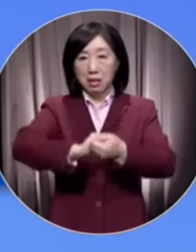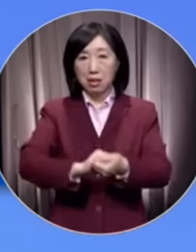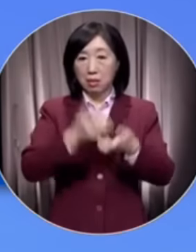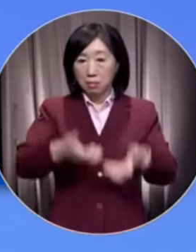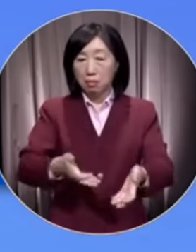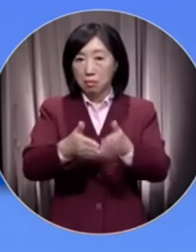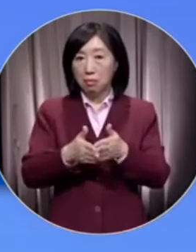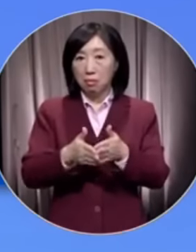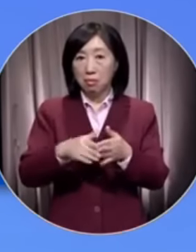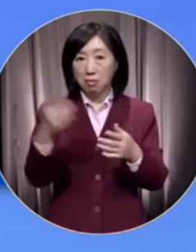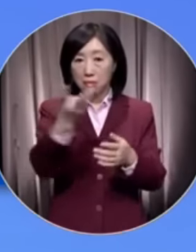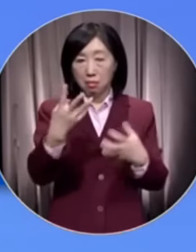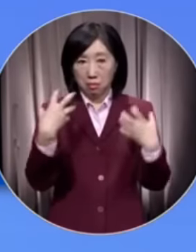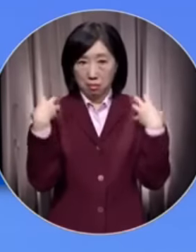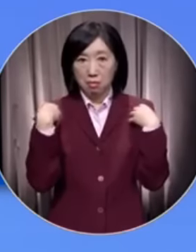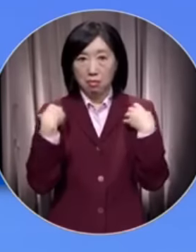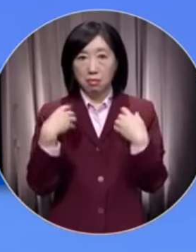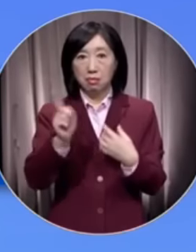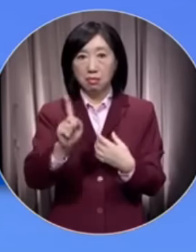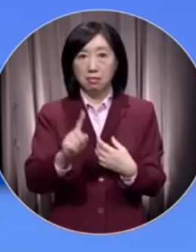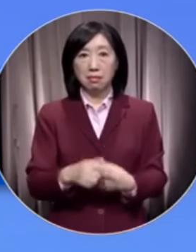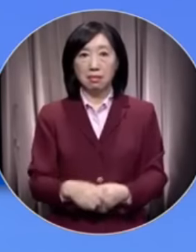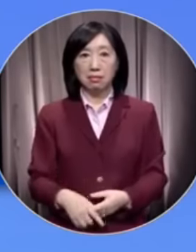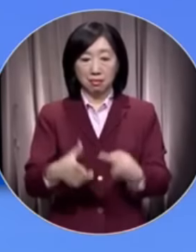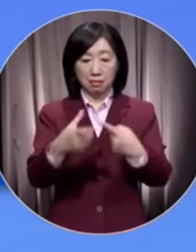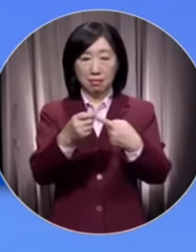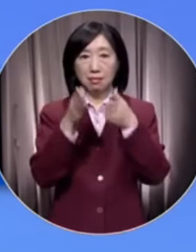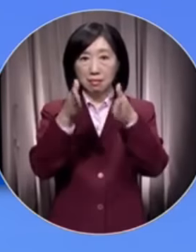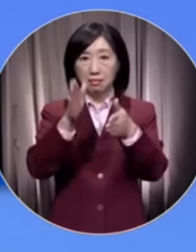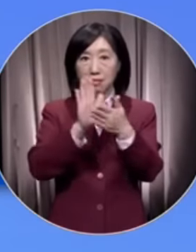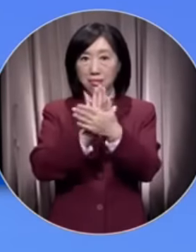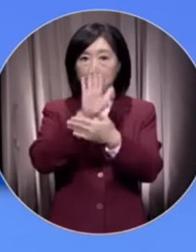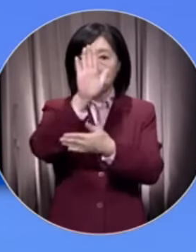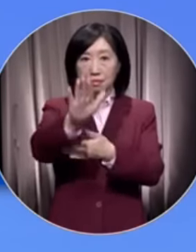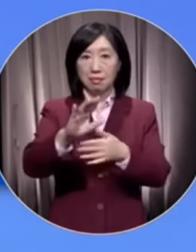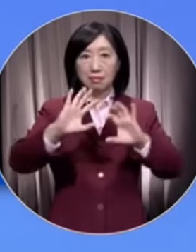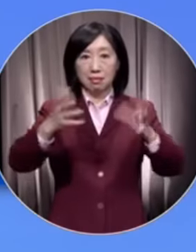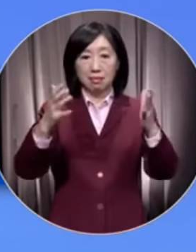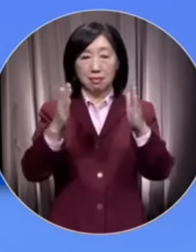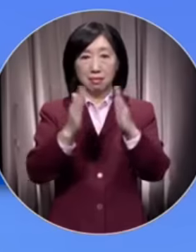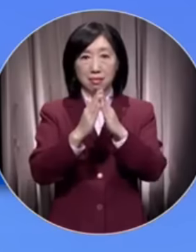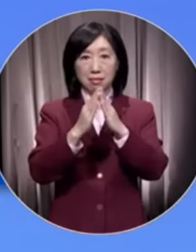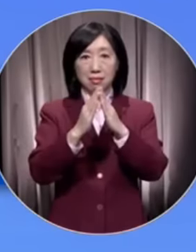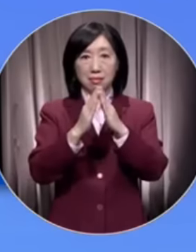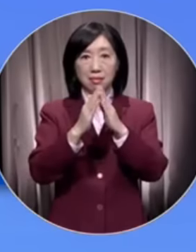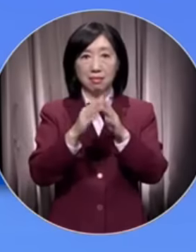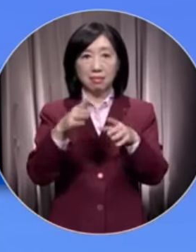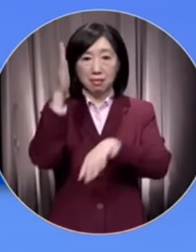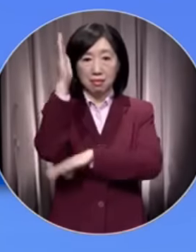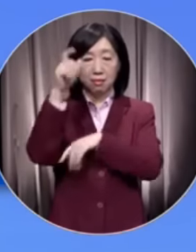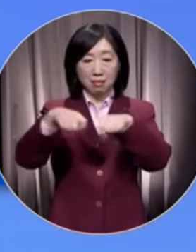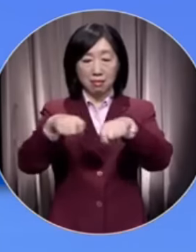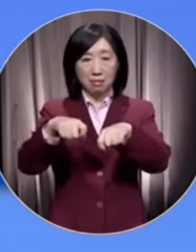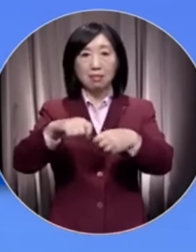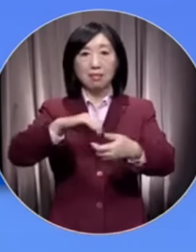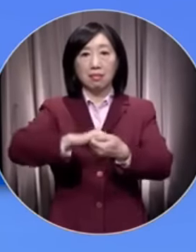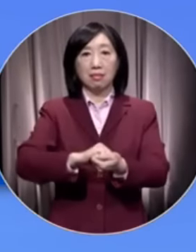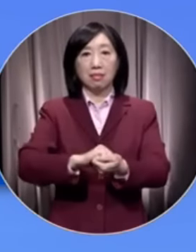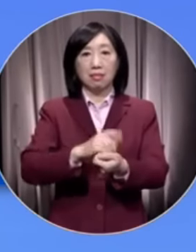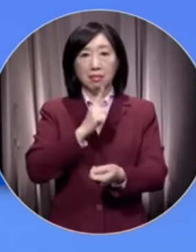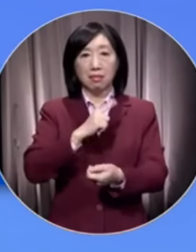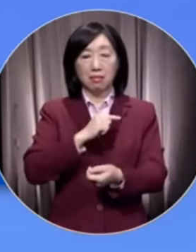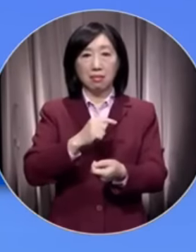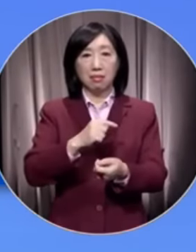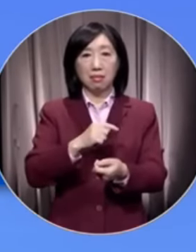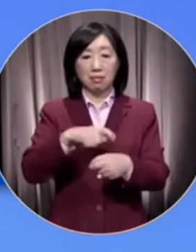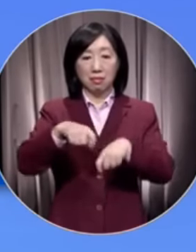非常重要的任务，那就是他要对于未来国家的方向跟政策提出高瞻